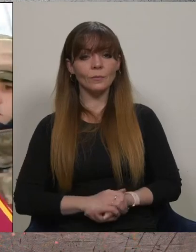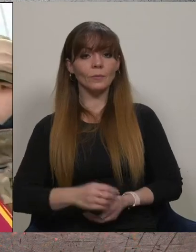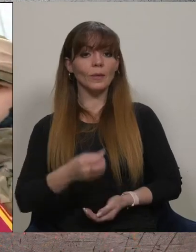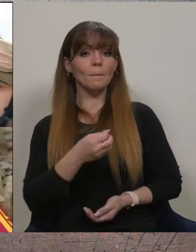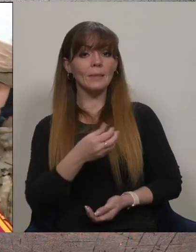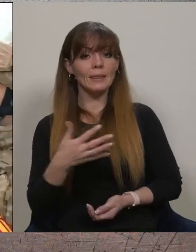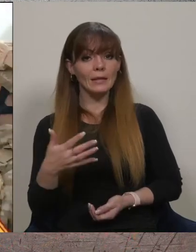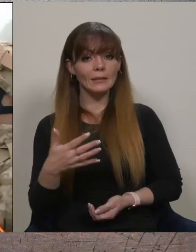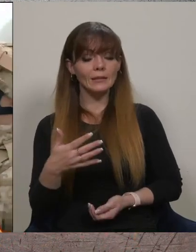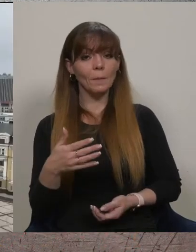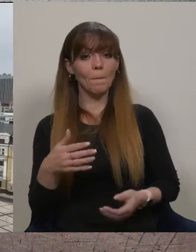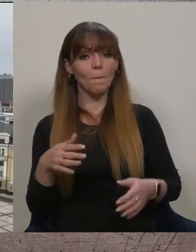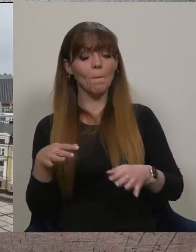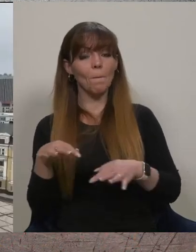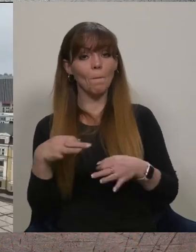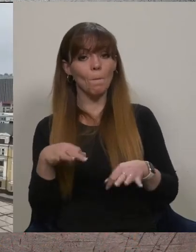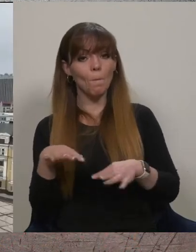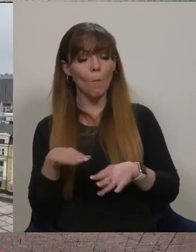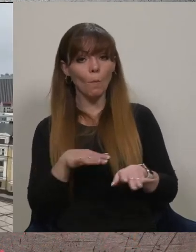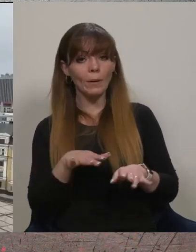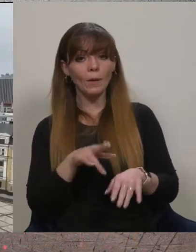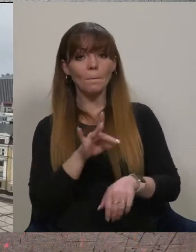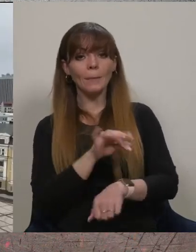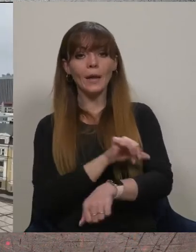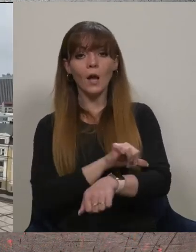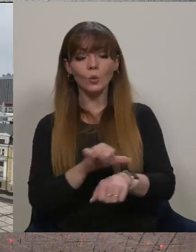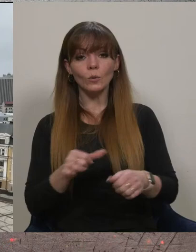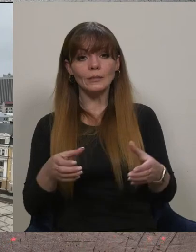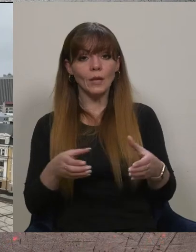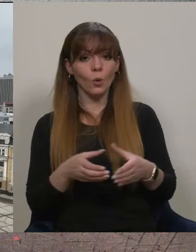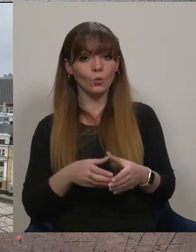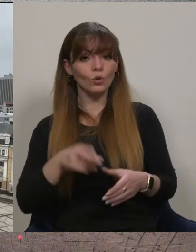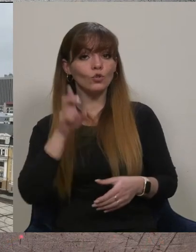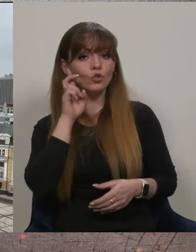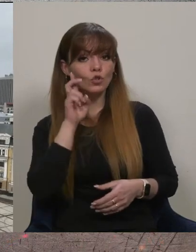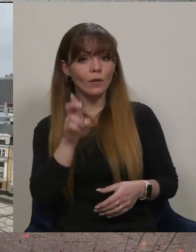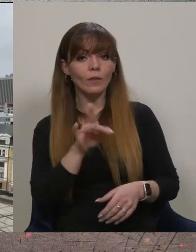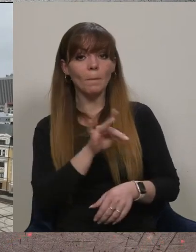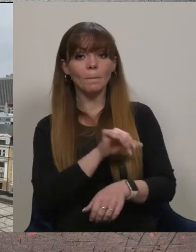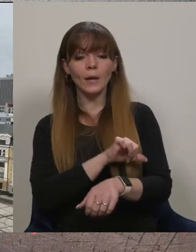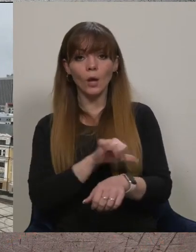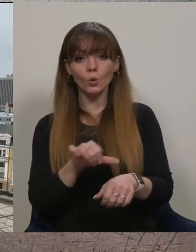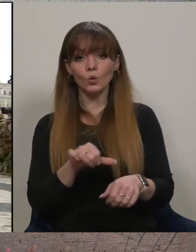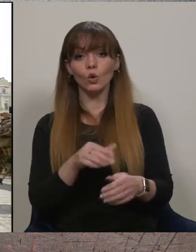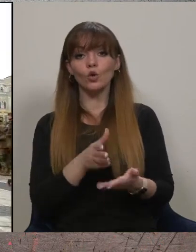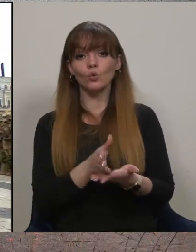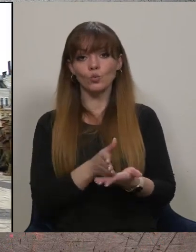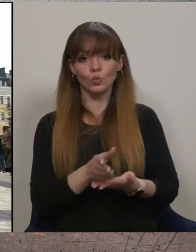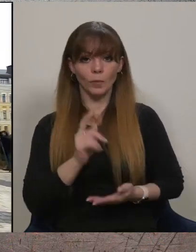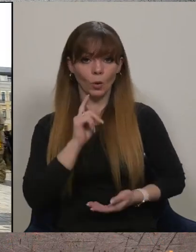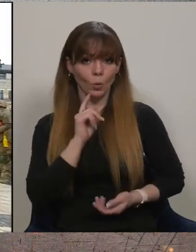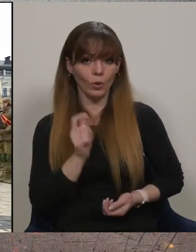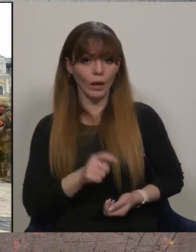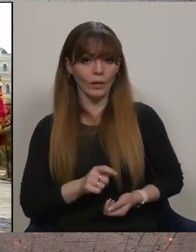П'ятнадцятому мобільному прикордонному загону Державної прикордонної служби України.